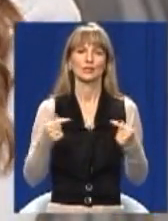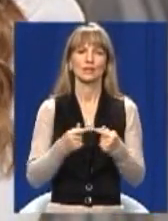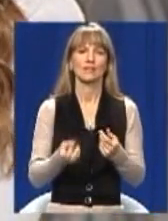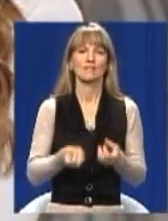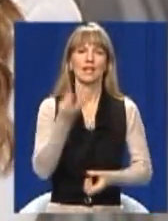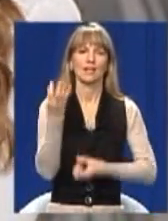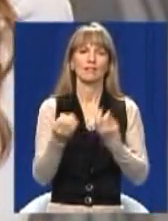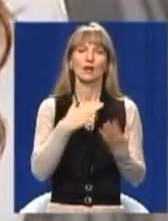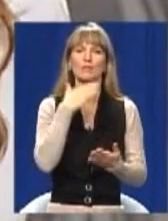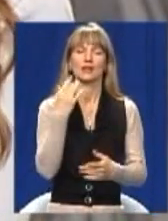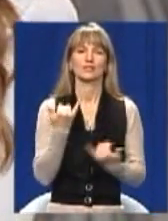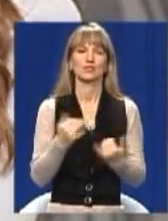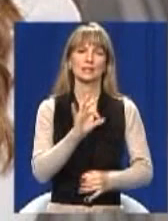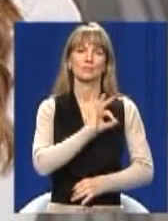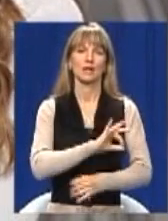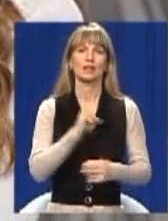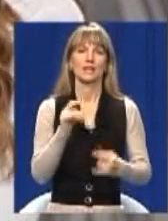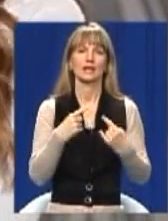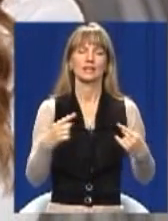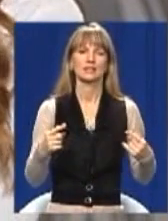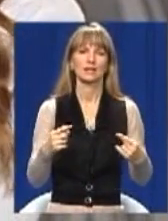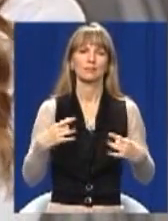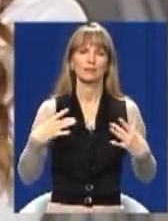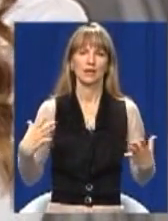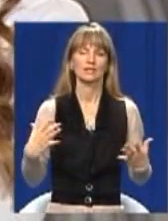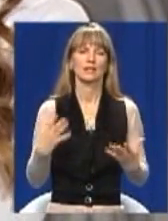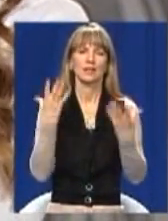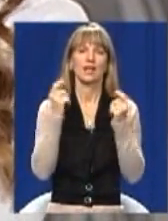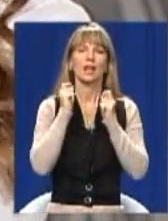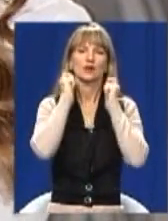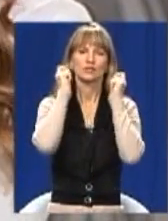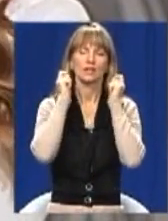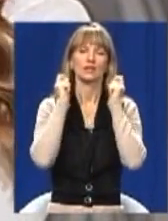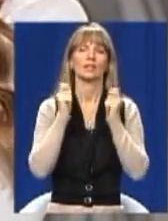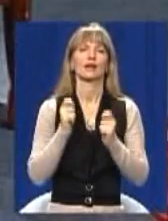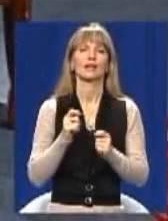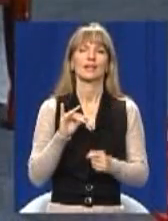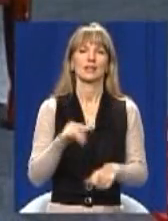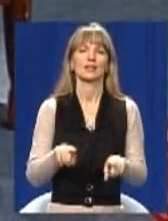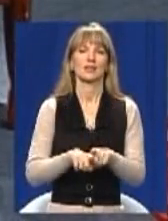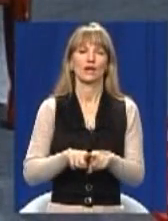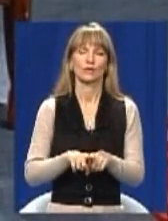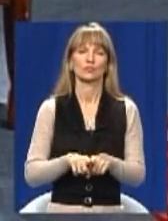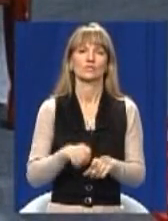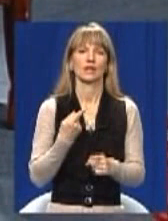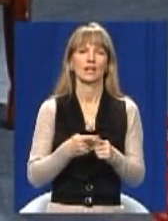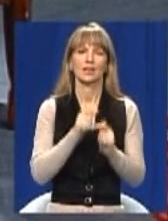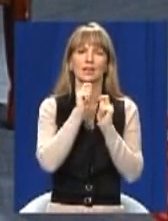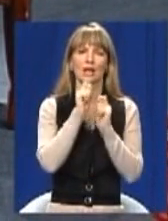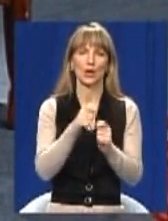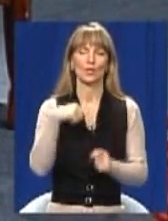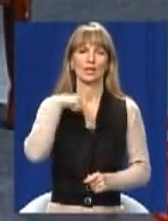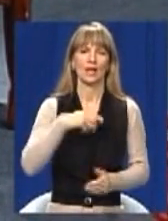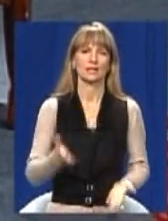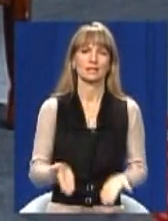фейерверки також дуже багато зараз використовують на різних вечірках, різних днях народженнях, там, святах. І також це дарує людям неабиякий